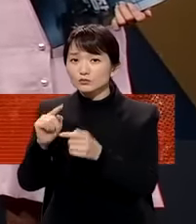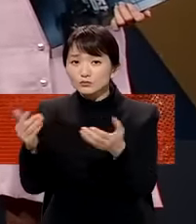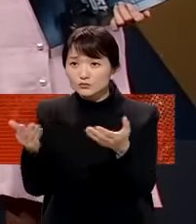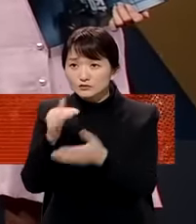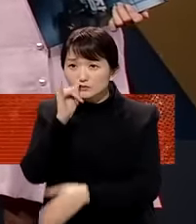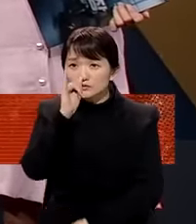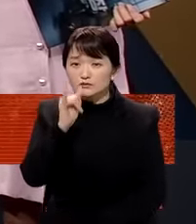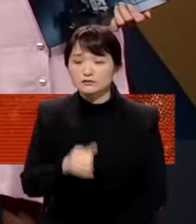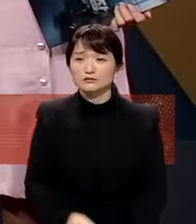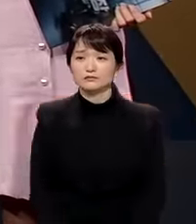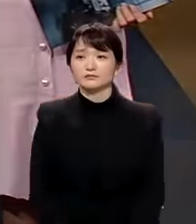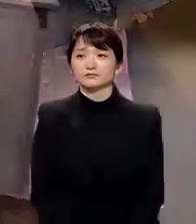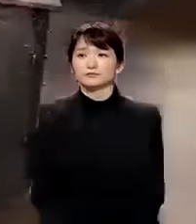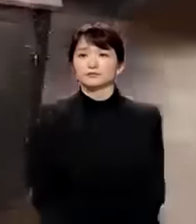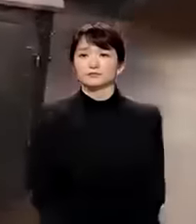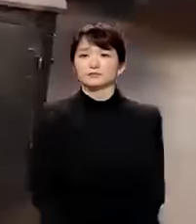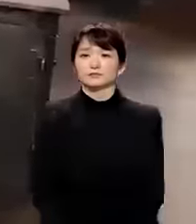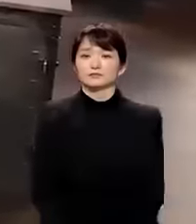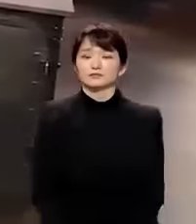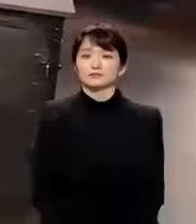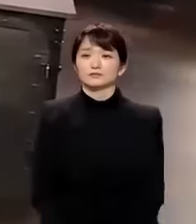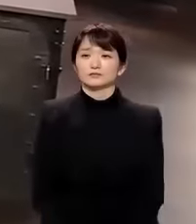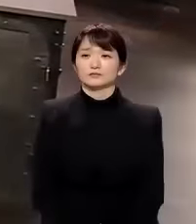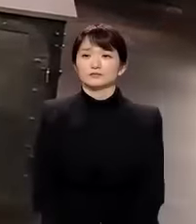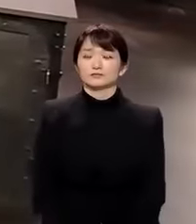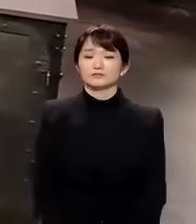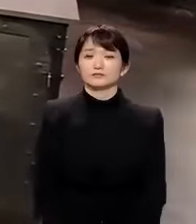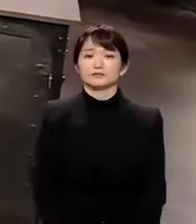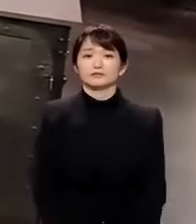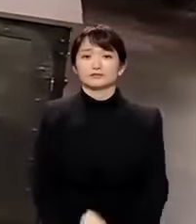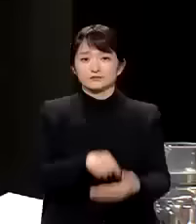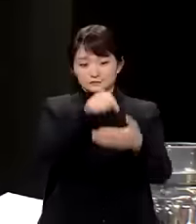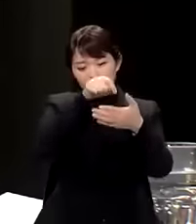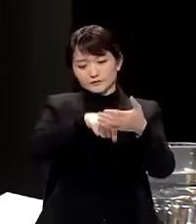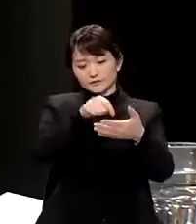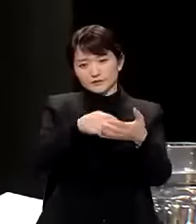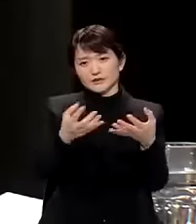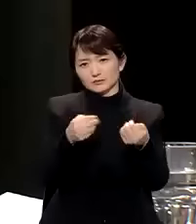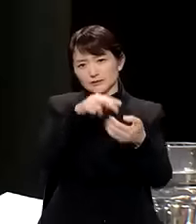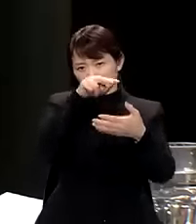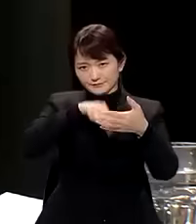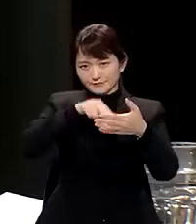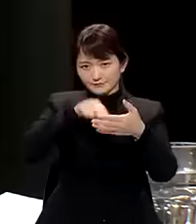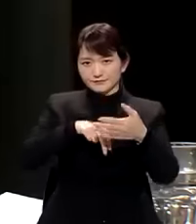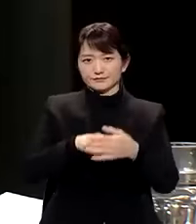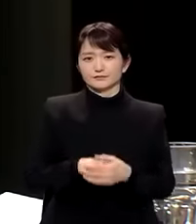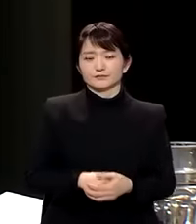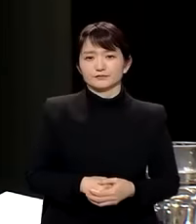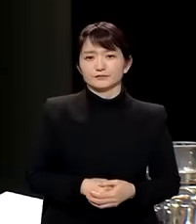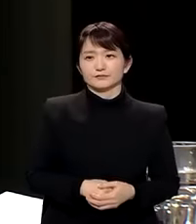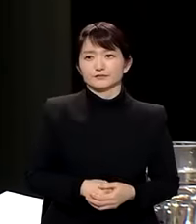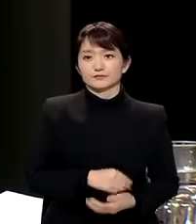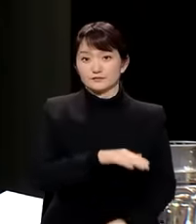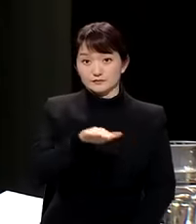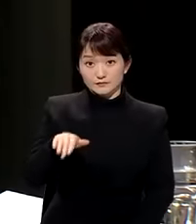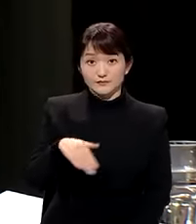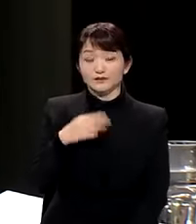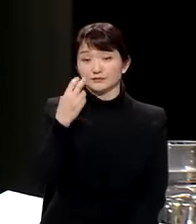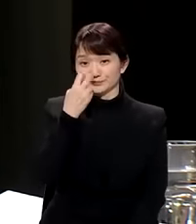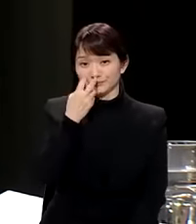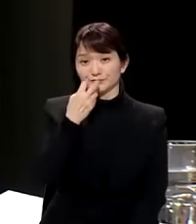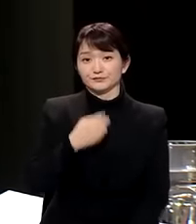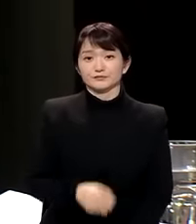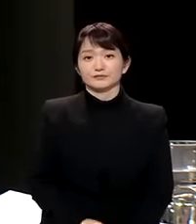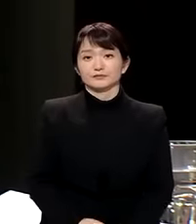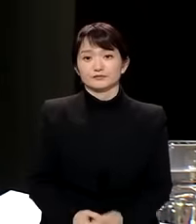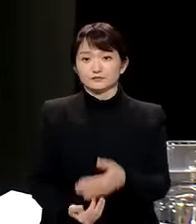일이 일어난 걸까요 자 기사로이 사건 많이 접하셨을 텐데요 저희가 그 좀 취재를 했습니다